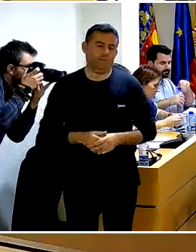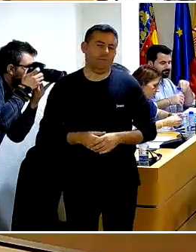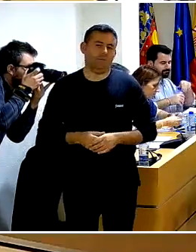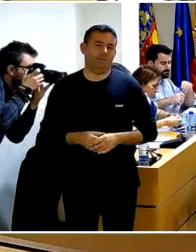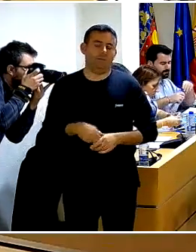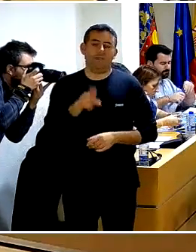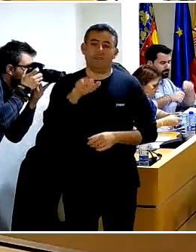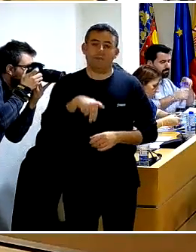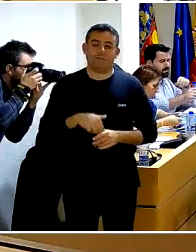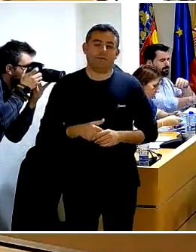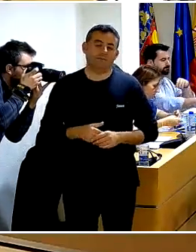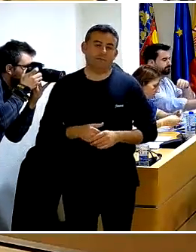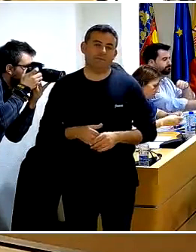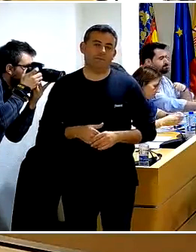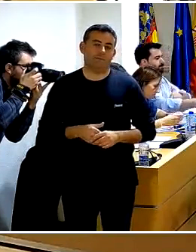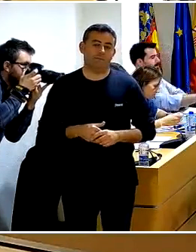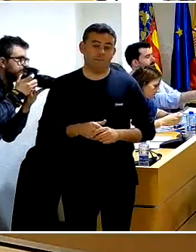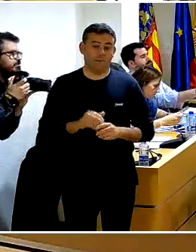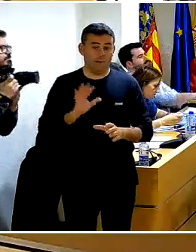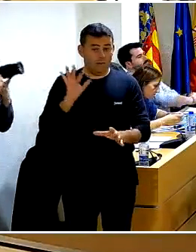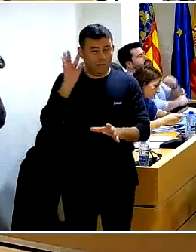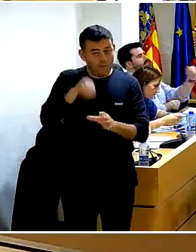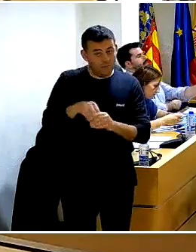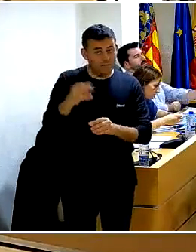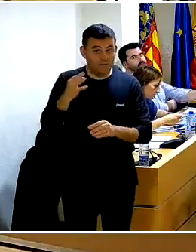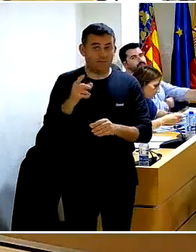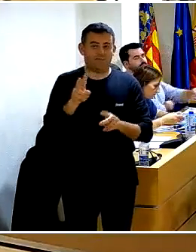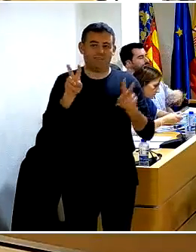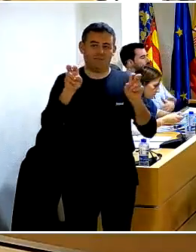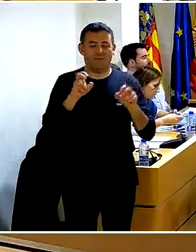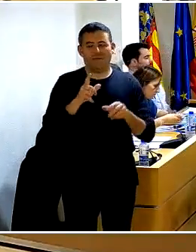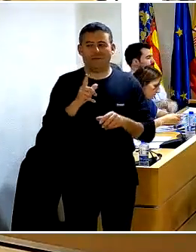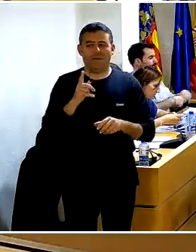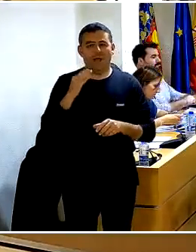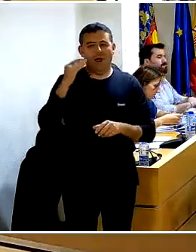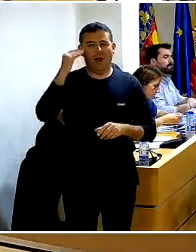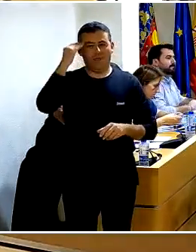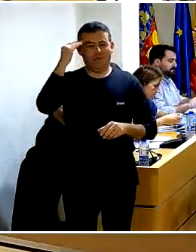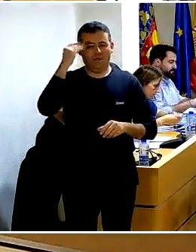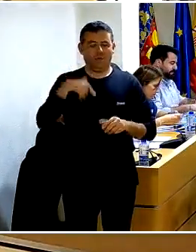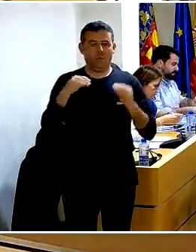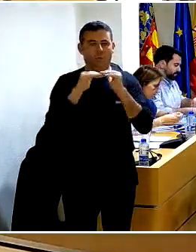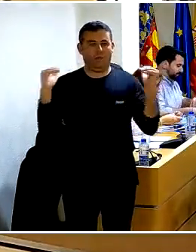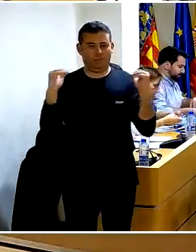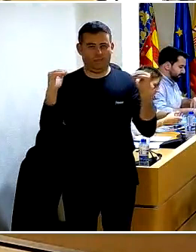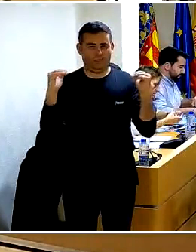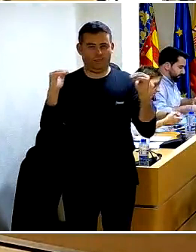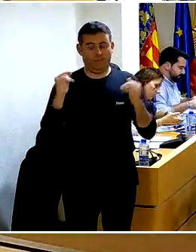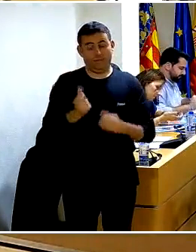que s'incluïix en la plantilla la plaça de tècnic d'igualtat, encara que com que ja estava no